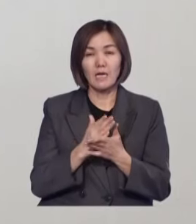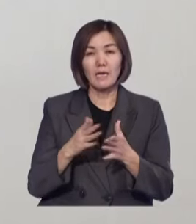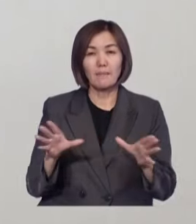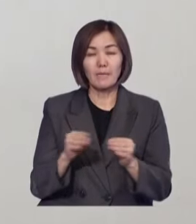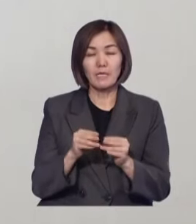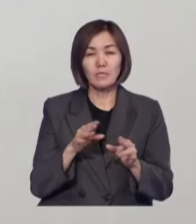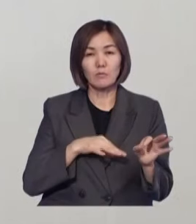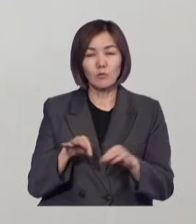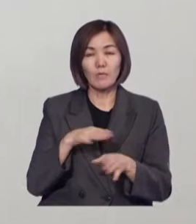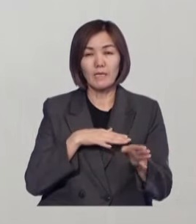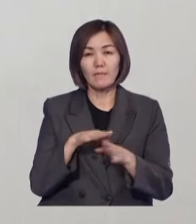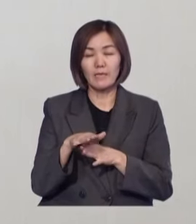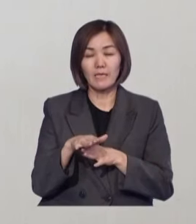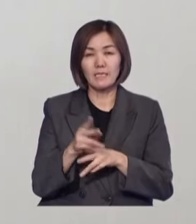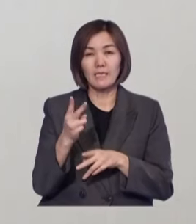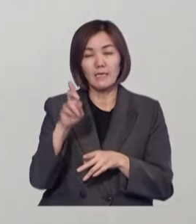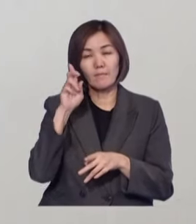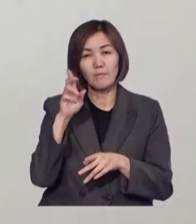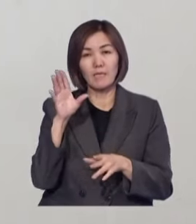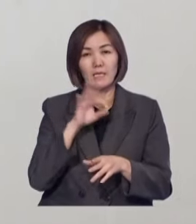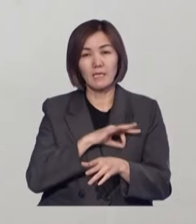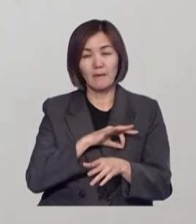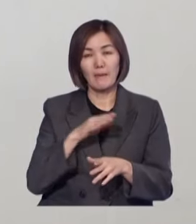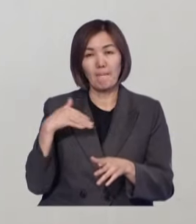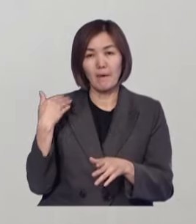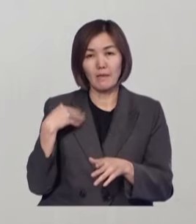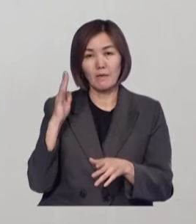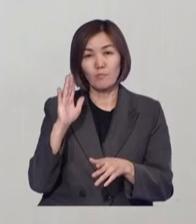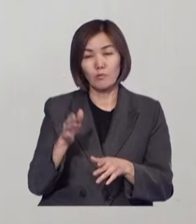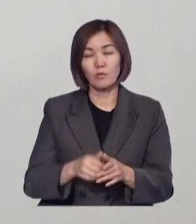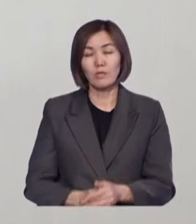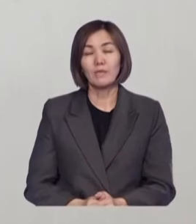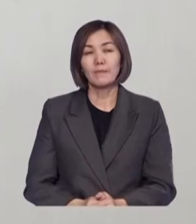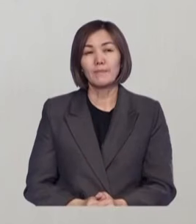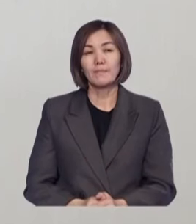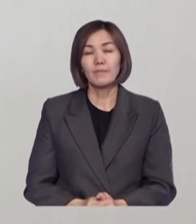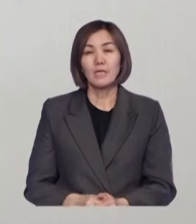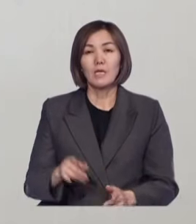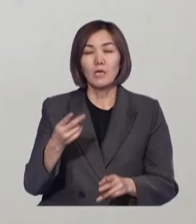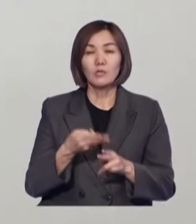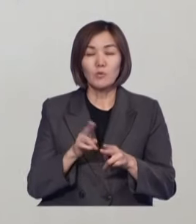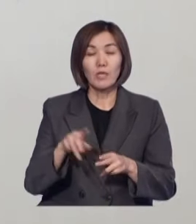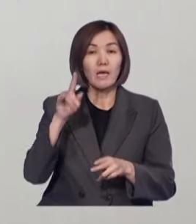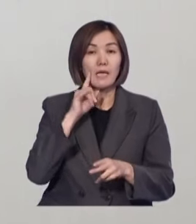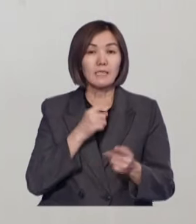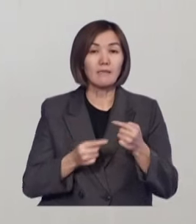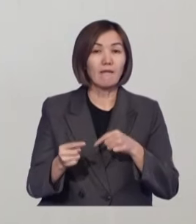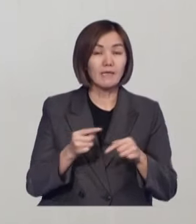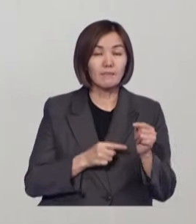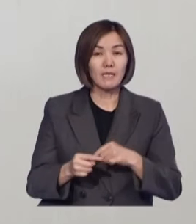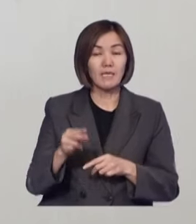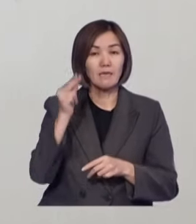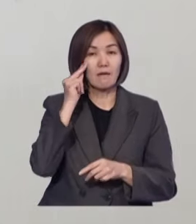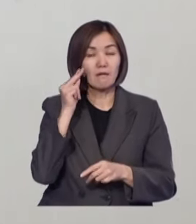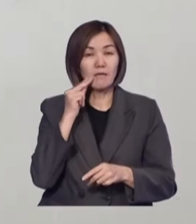жобаларды іске асырсақ, екі елге де өз пайдасына келеді деген сенімдемін. Сондай-ақ, қазақстандық кәсіпкерлерге Қытай елінде өз